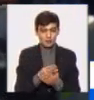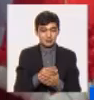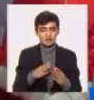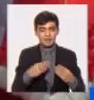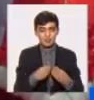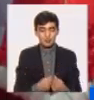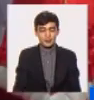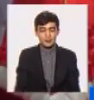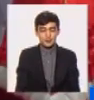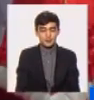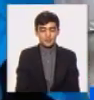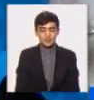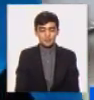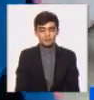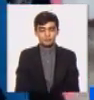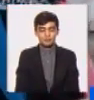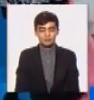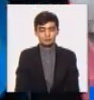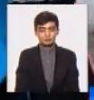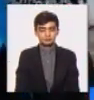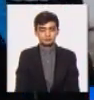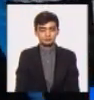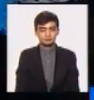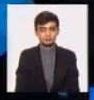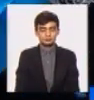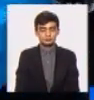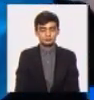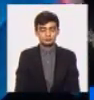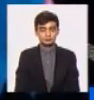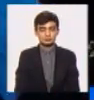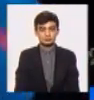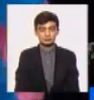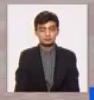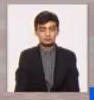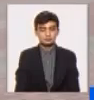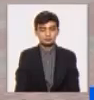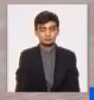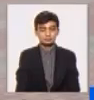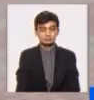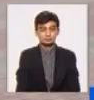своих семей. Асем Караулова, Ерлан Куандыков, Жумабек Тастанула, Информбюро, Шымкент.